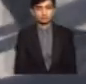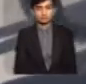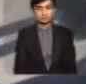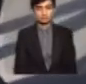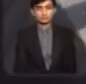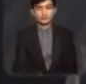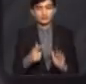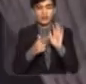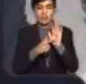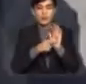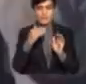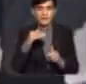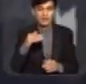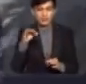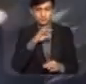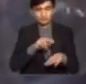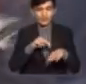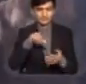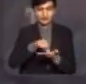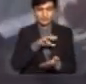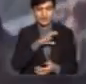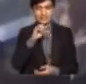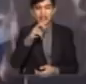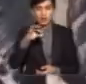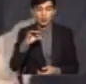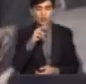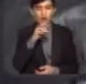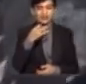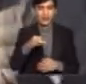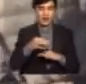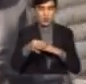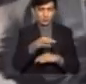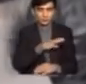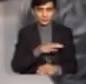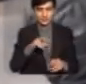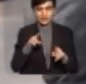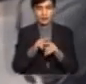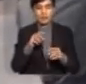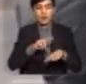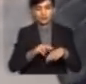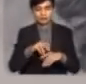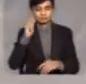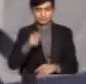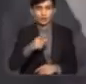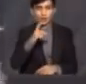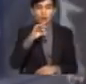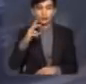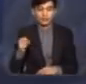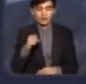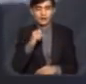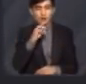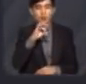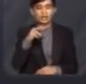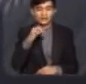7 февраля при патрулировании в селе сорта bio курского района полиция остановила машину honda odyssey из-за отсутствия